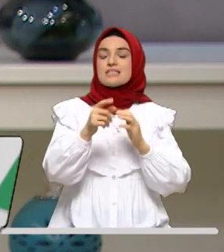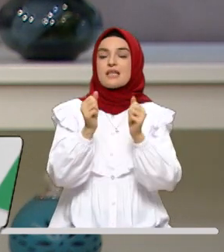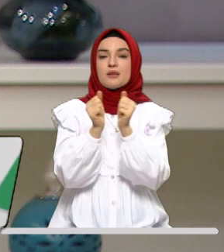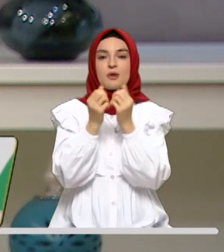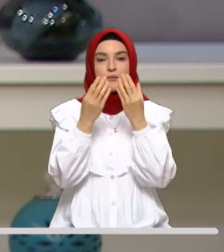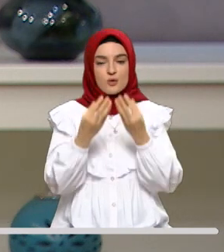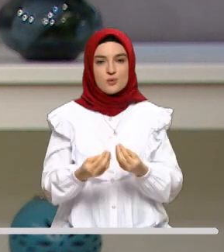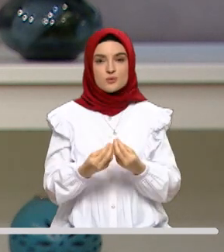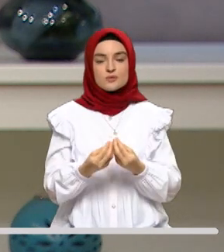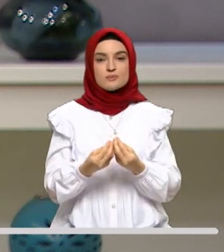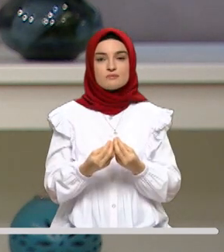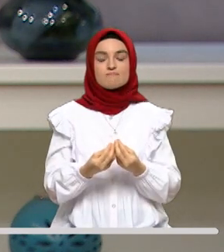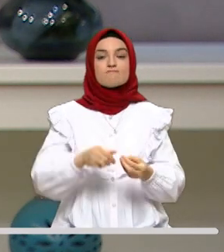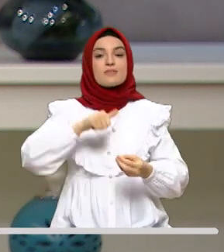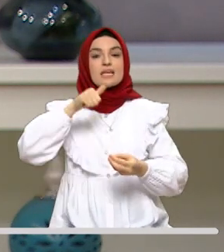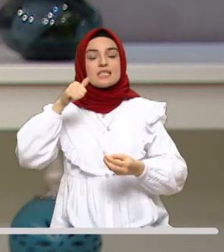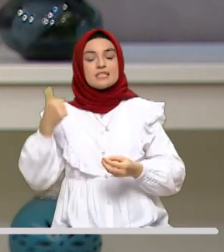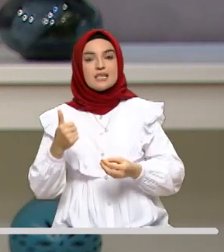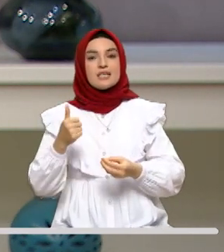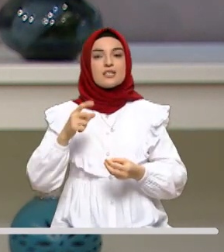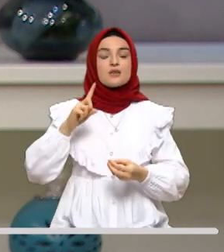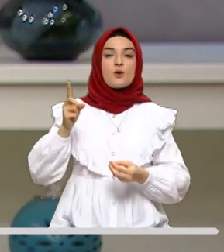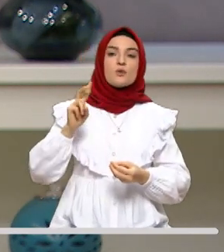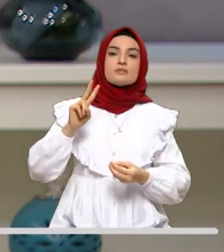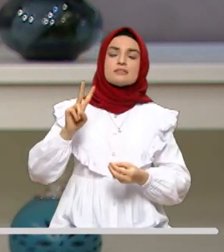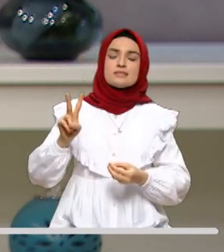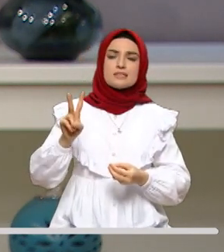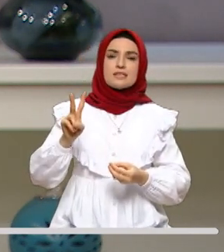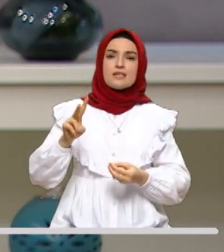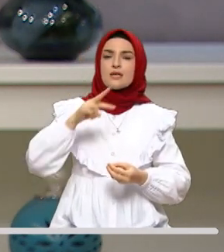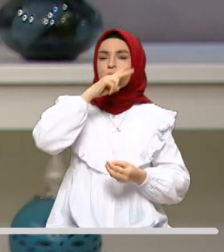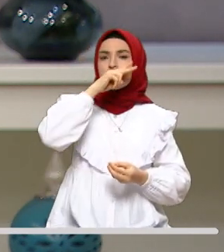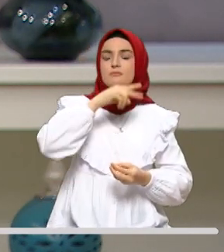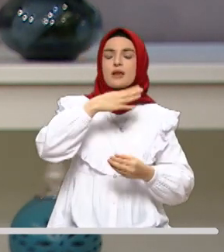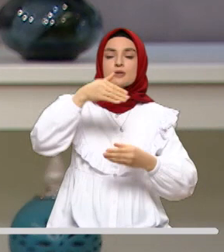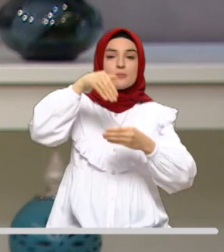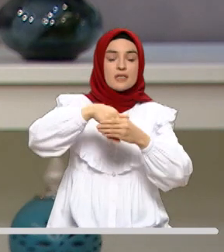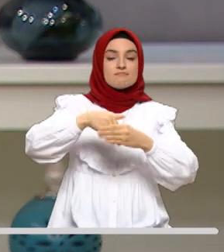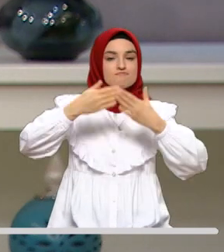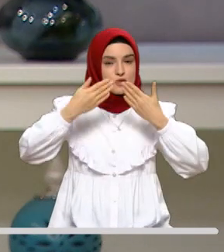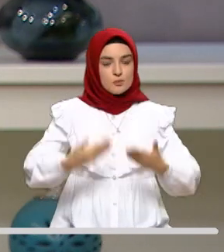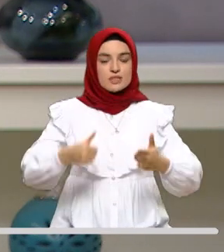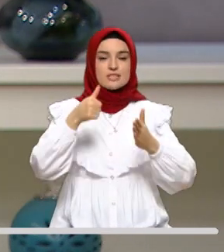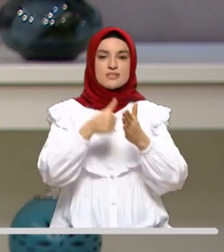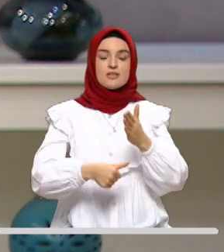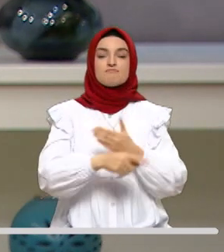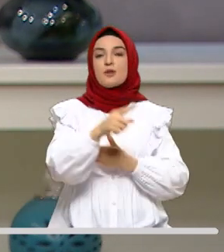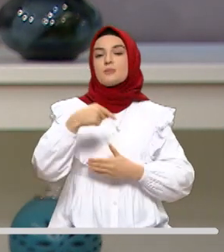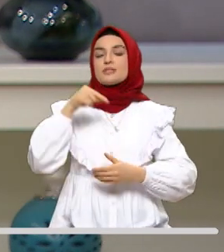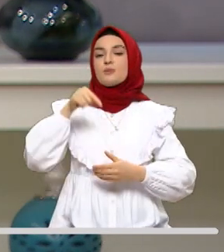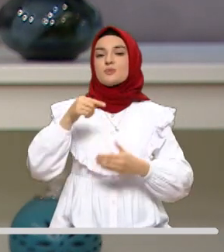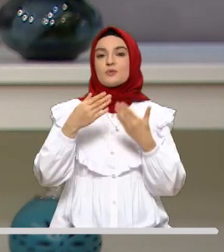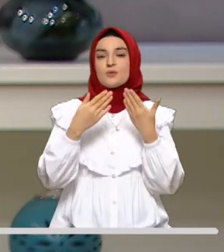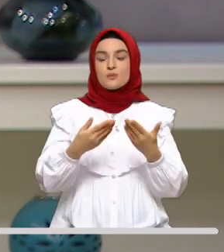birlikte olduk efendim. Yarın 12 Mart İstiklal Marşımızın Türkiye Büyük Millet Meclisi'ndeki kabul ediliş tarihi. Biz de bugün onu